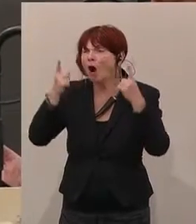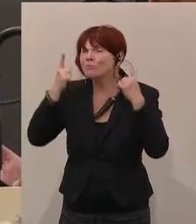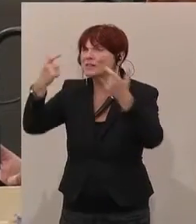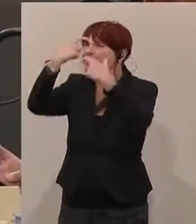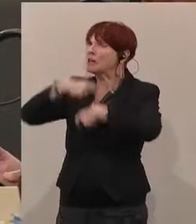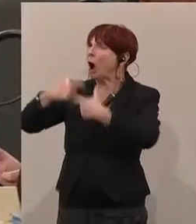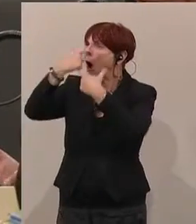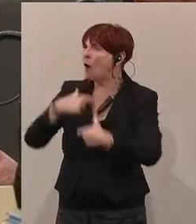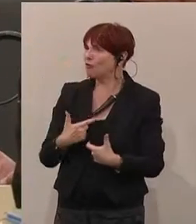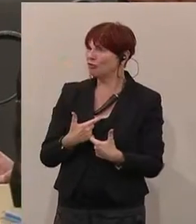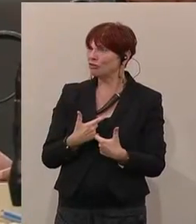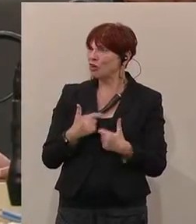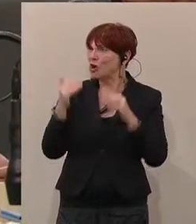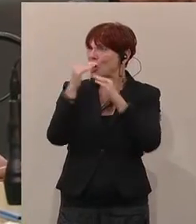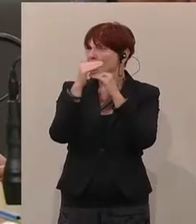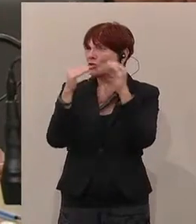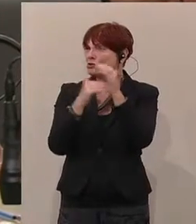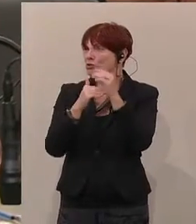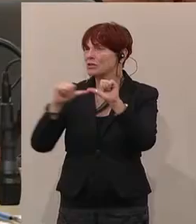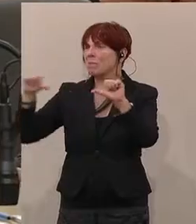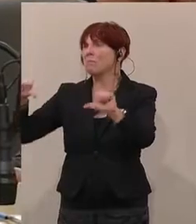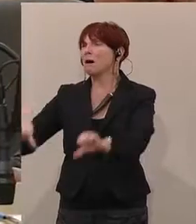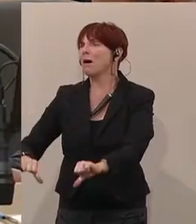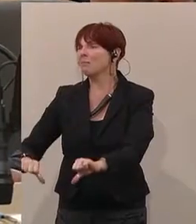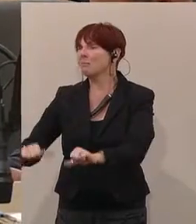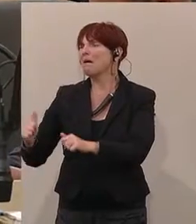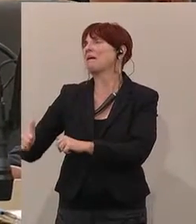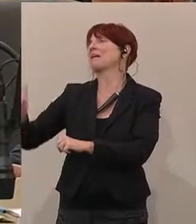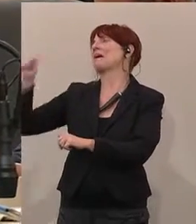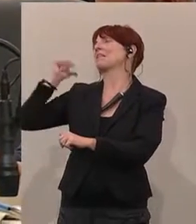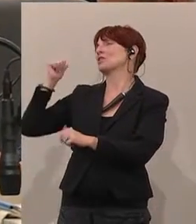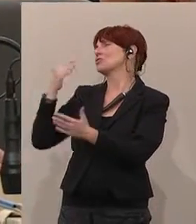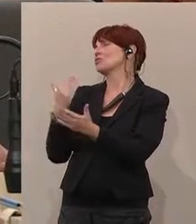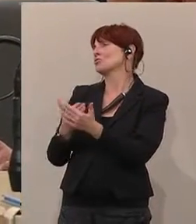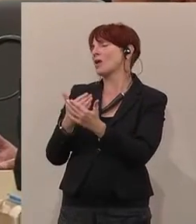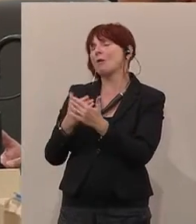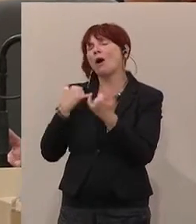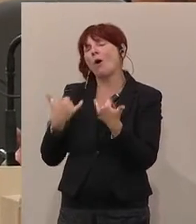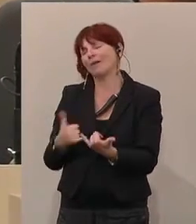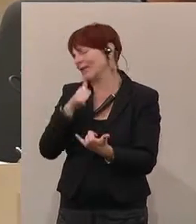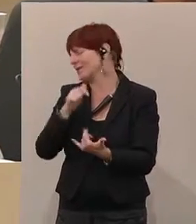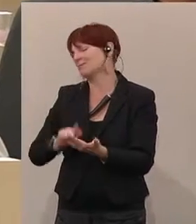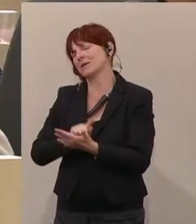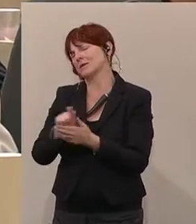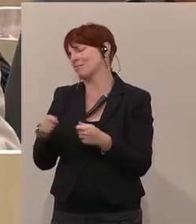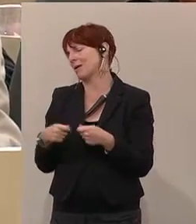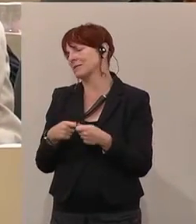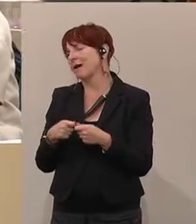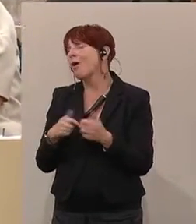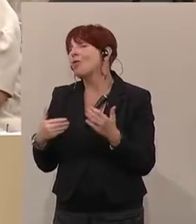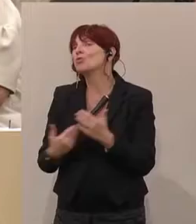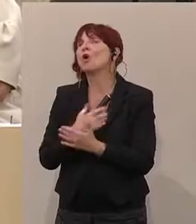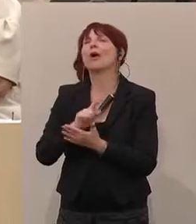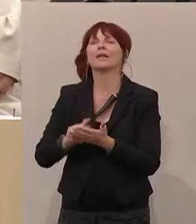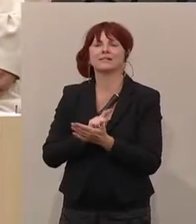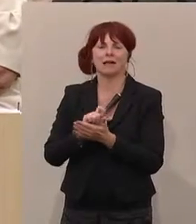einer abgewählten, grauen, ewiggestrigen Epoche, die eben nicht mehr zeitgemäß ist. Es ist eine neue Zeit angebrochen,